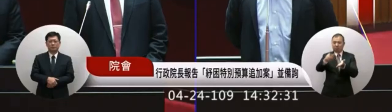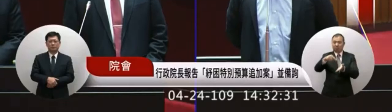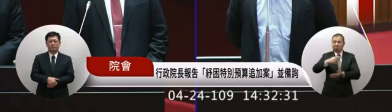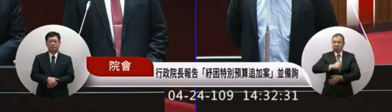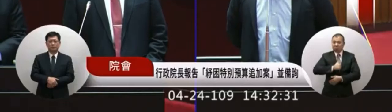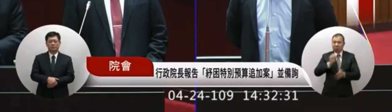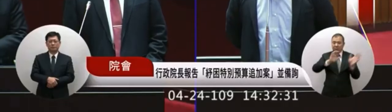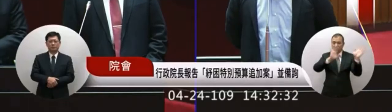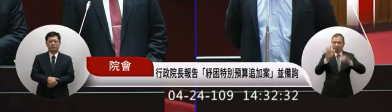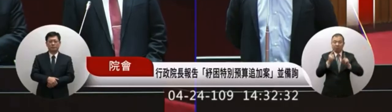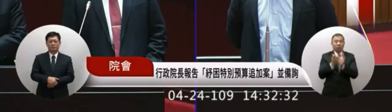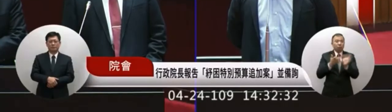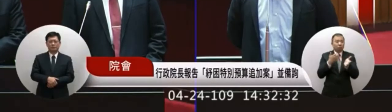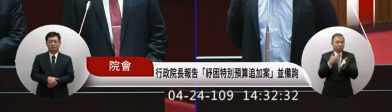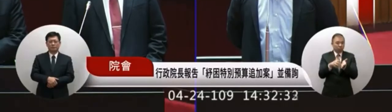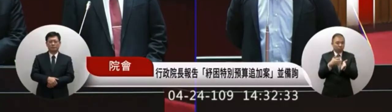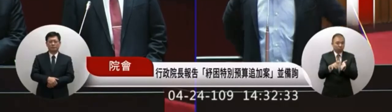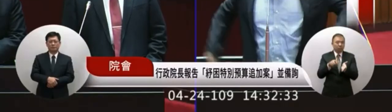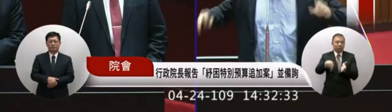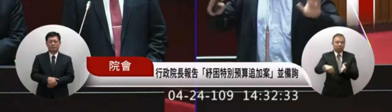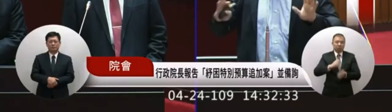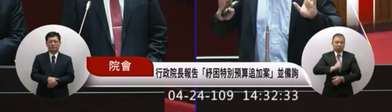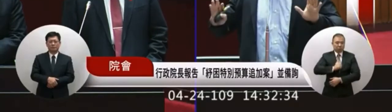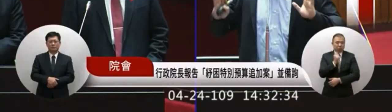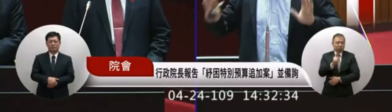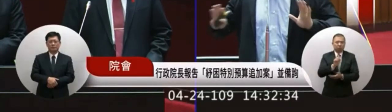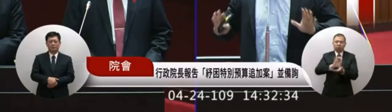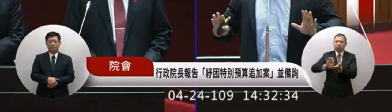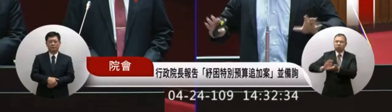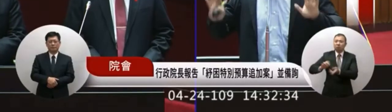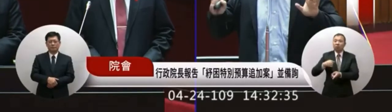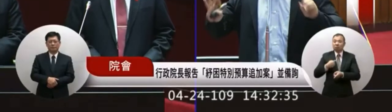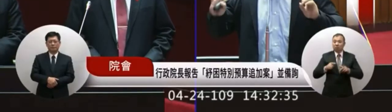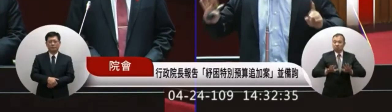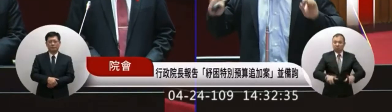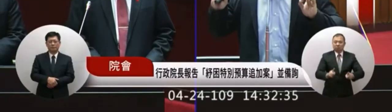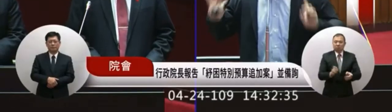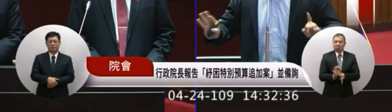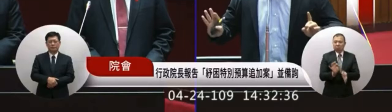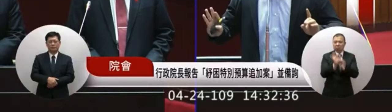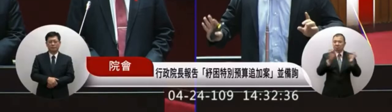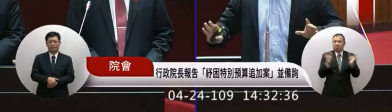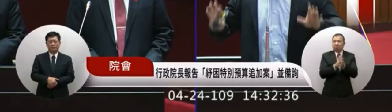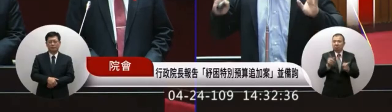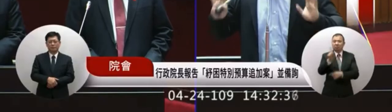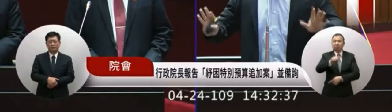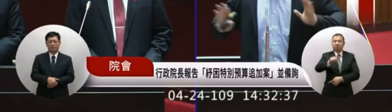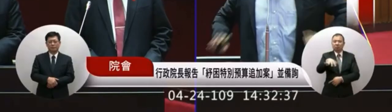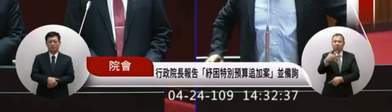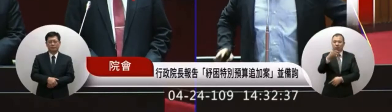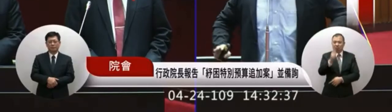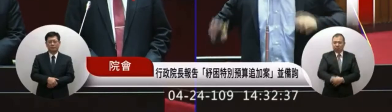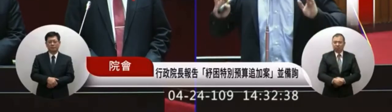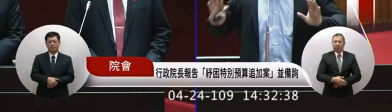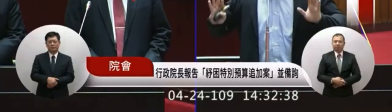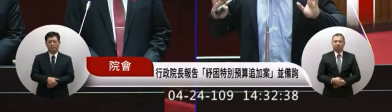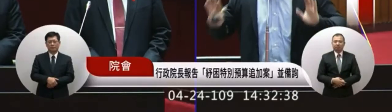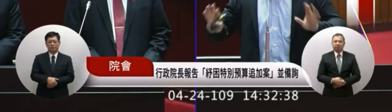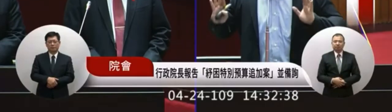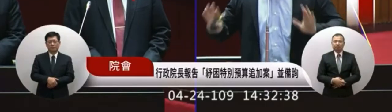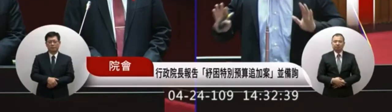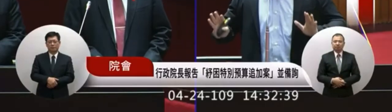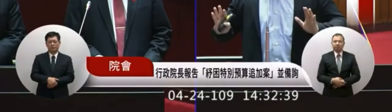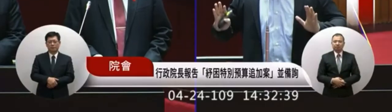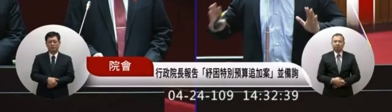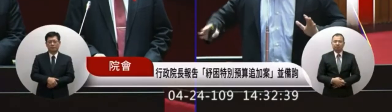哈，咱预算执行的部分啦，哈，因为咱这个最佳预算有1500亿哈，啊，所以讲这个其实咱